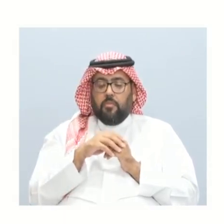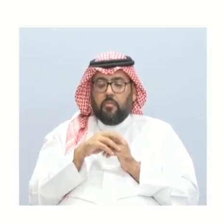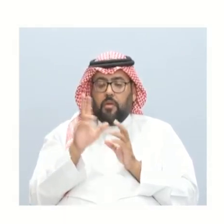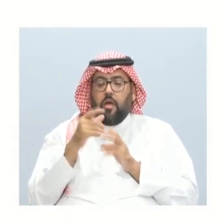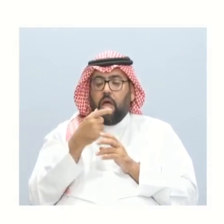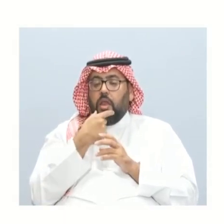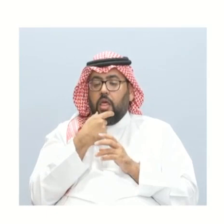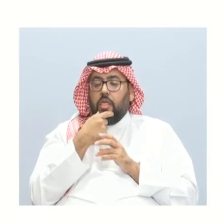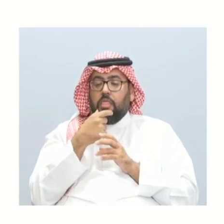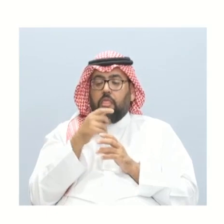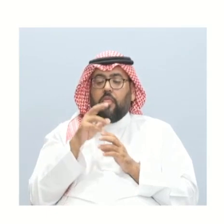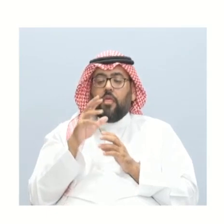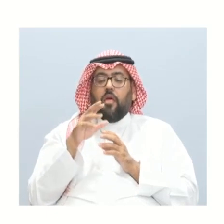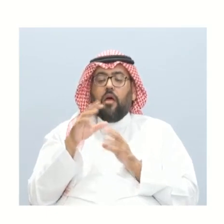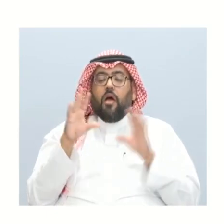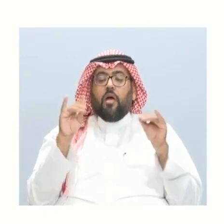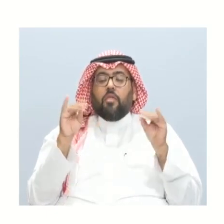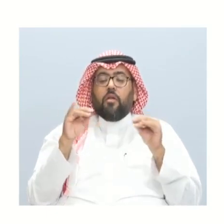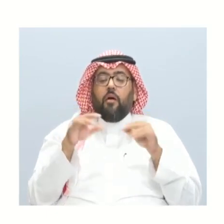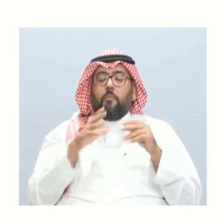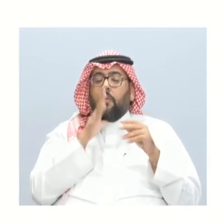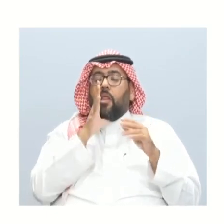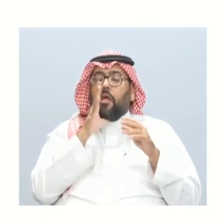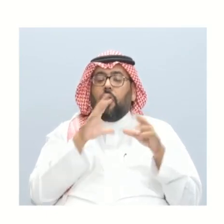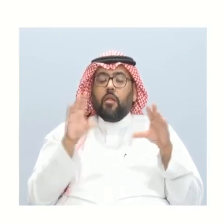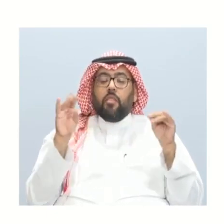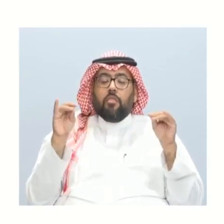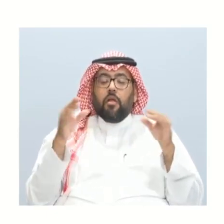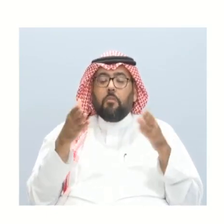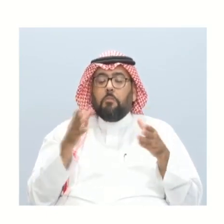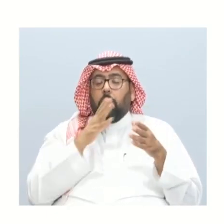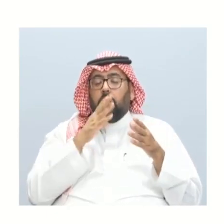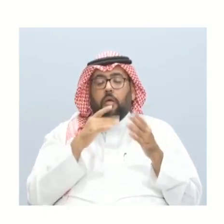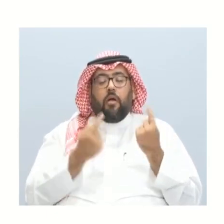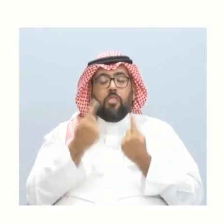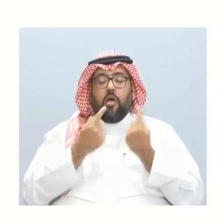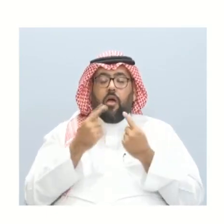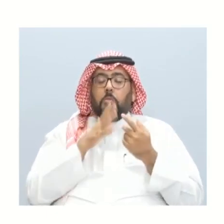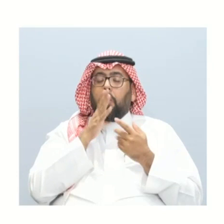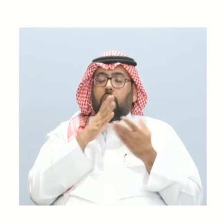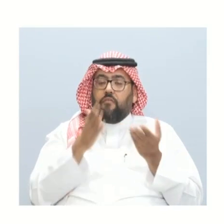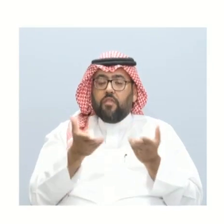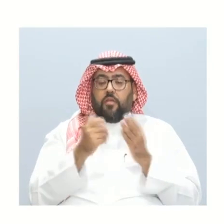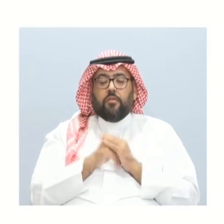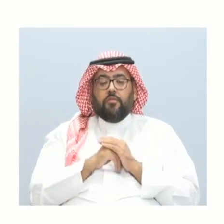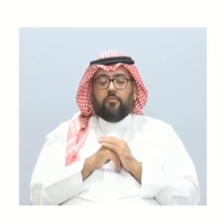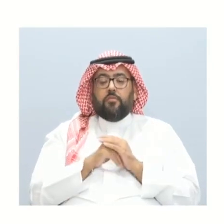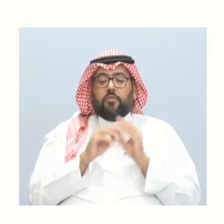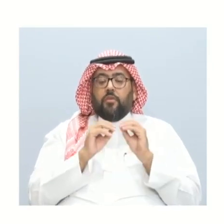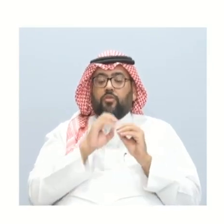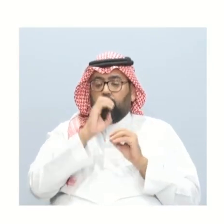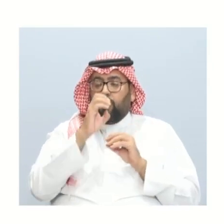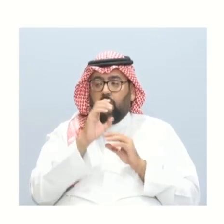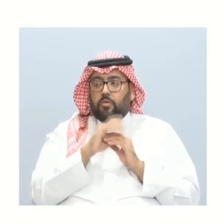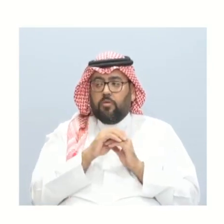رياضا خضراء كثيره البساتين والحدائق الغنى اذا بهذه الطريقه ايها